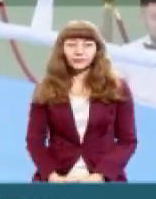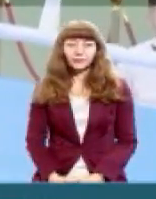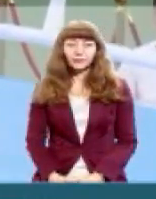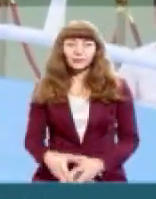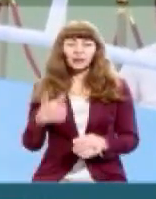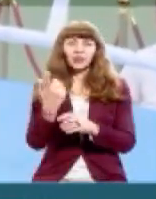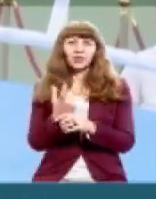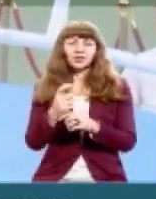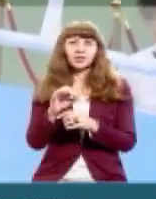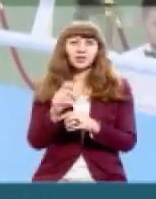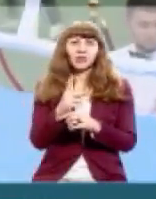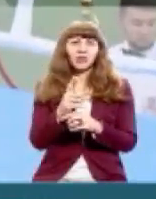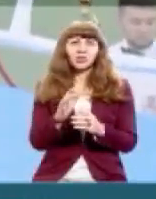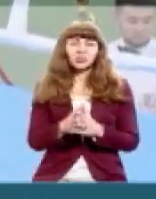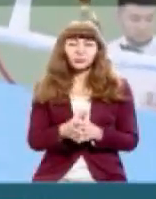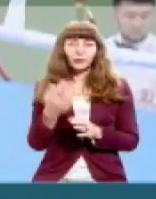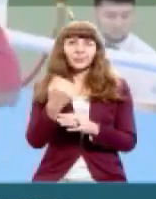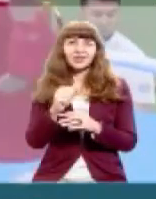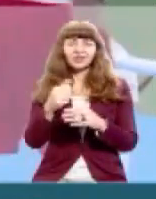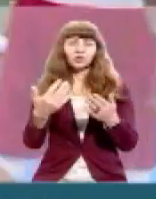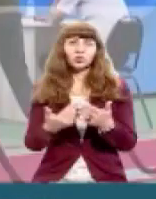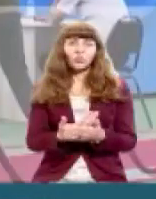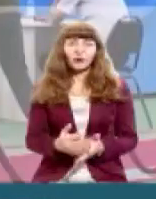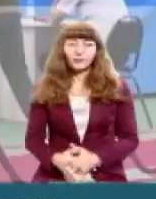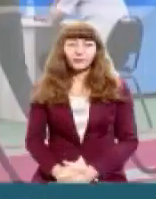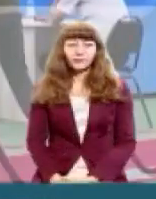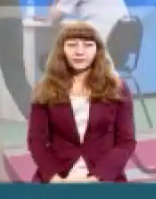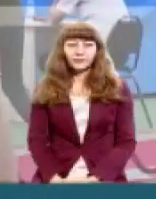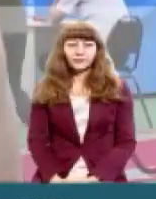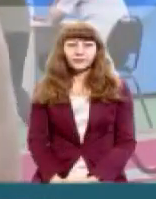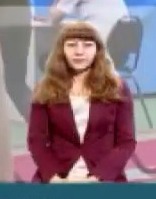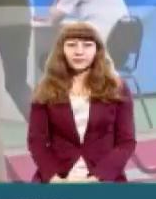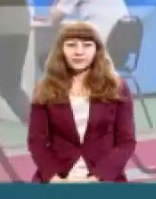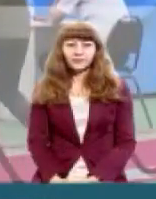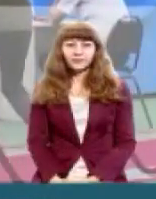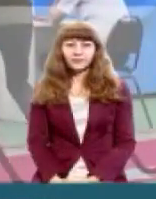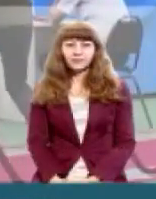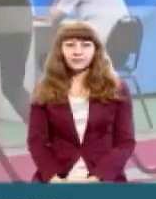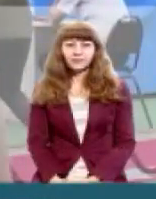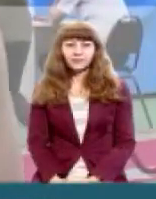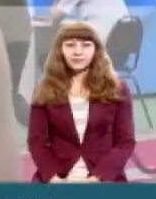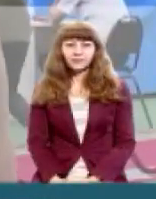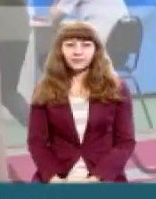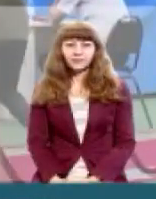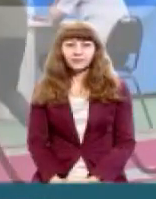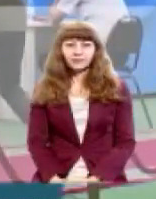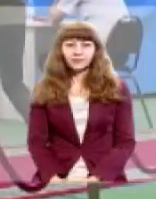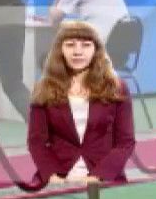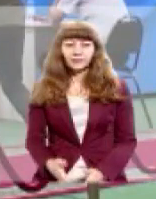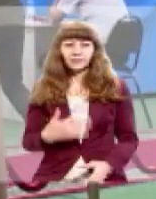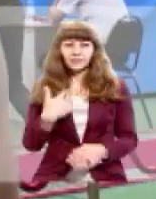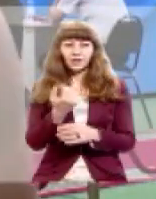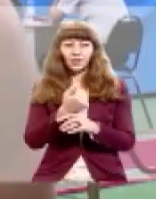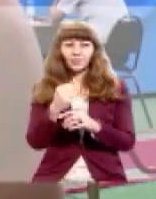алғашқы кездесуден сүрінбей өтіп жеңіске қол жеткізді. Бірінші кездесу болған, 7-3 есебімен жеңдім. Қарсыласым өте мықты